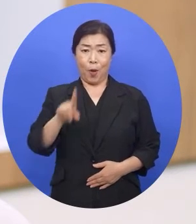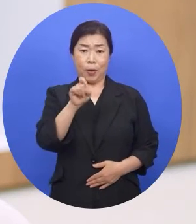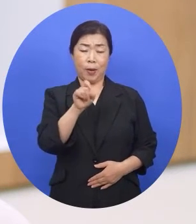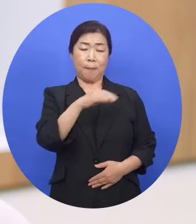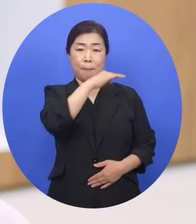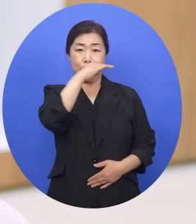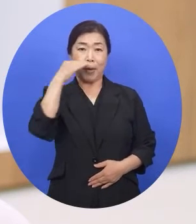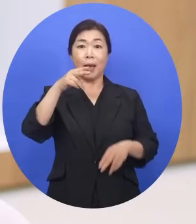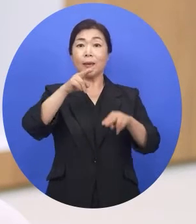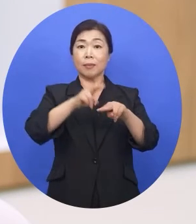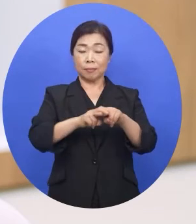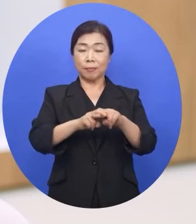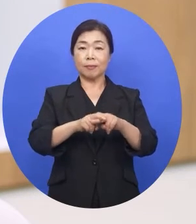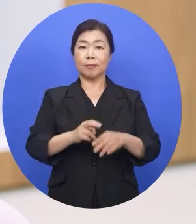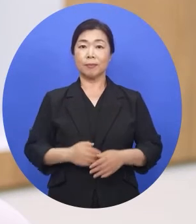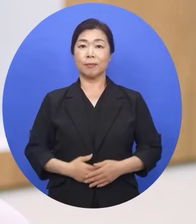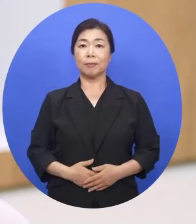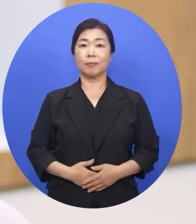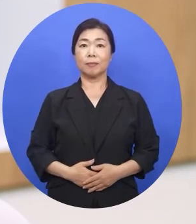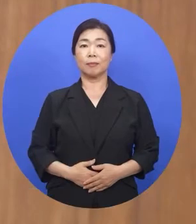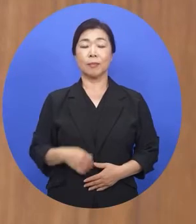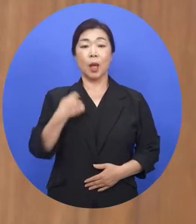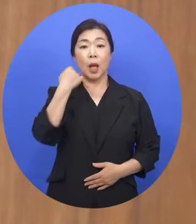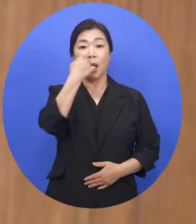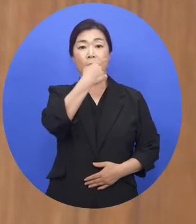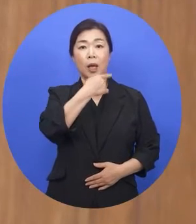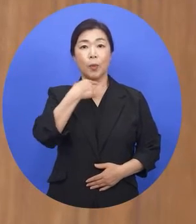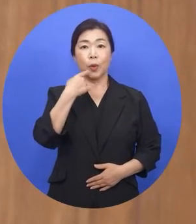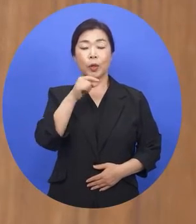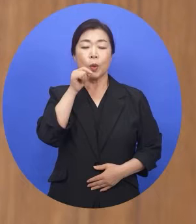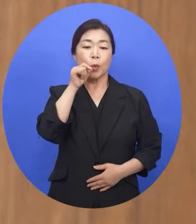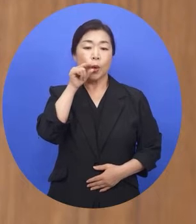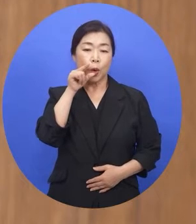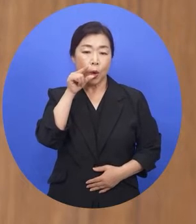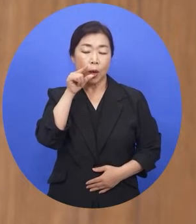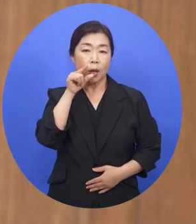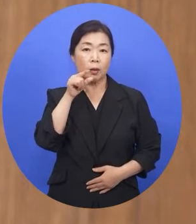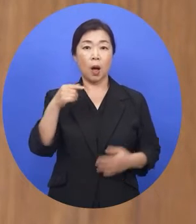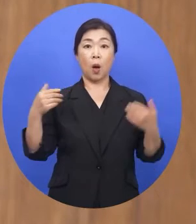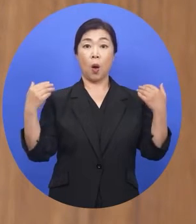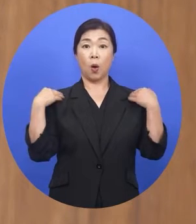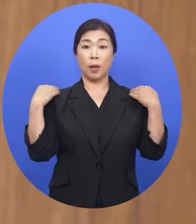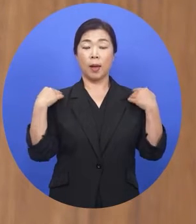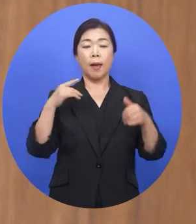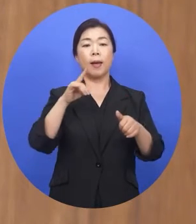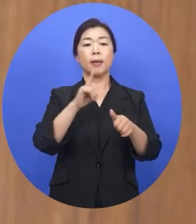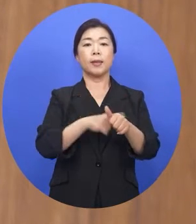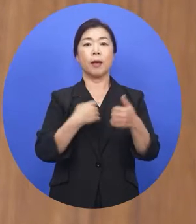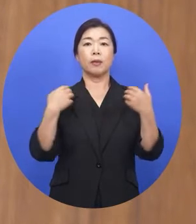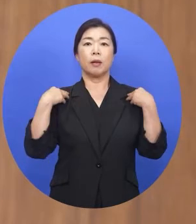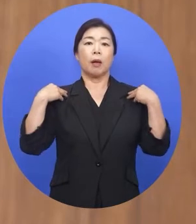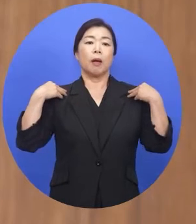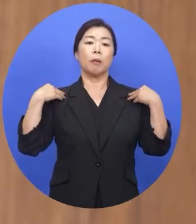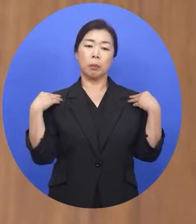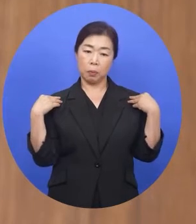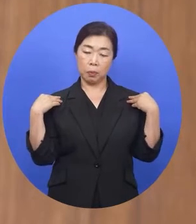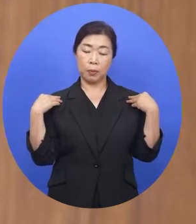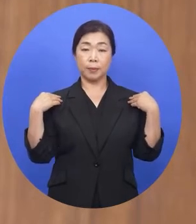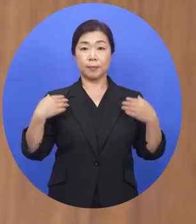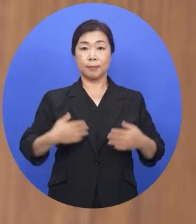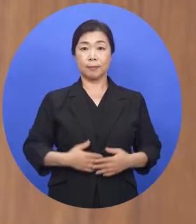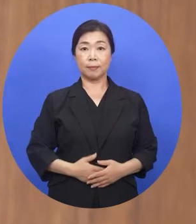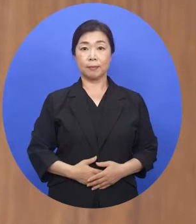펴고 똑바로 앉습니다. 입은 약간 벌리고 어깨는 자연스럽게